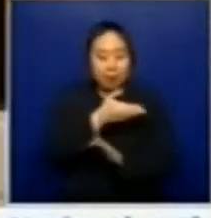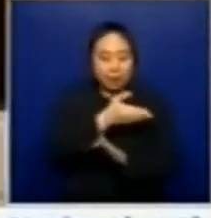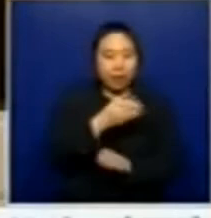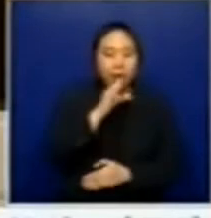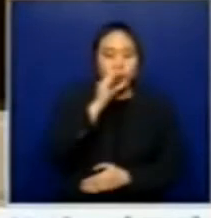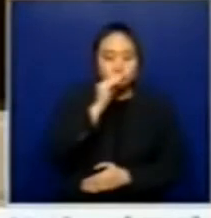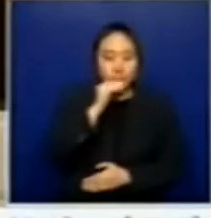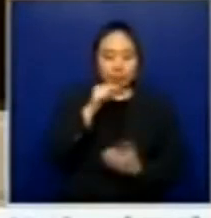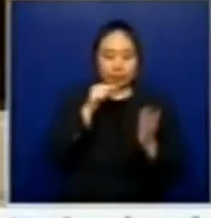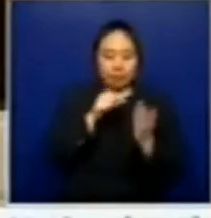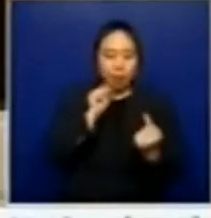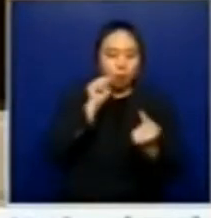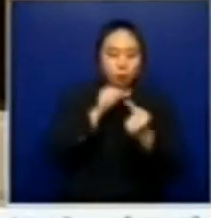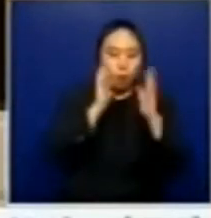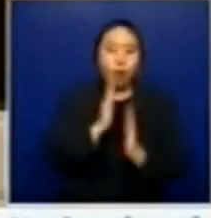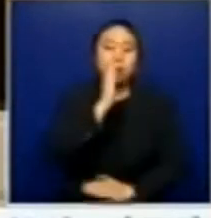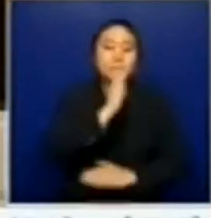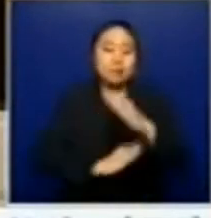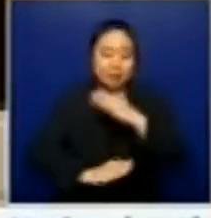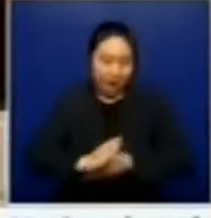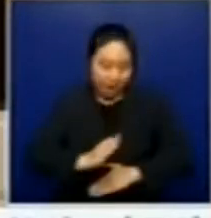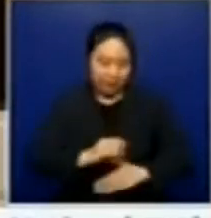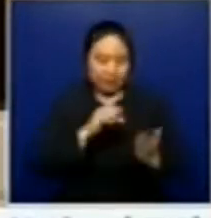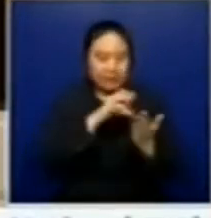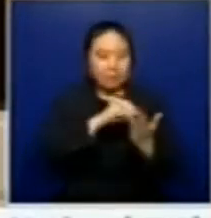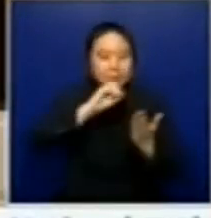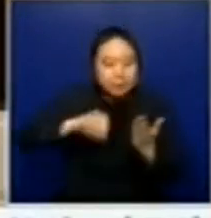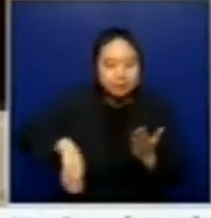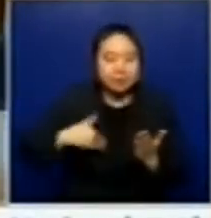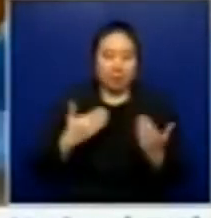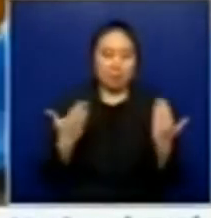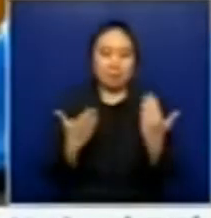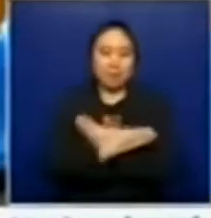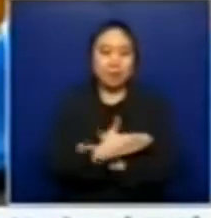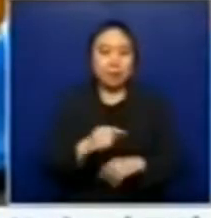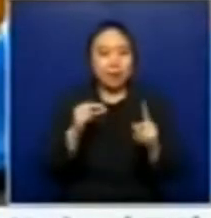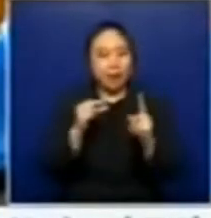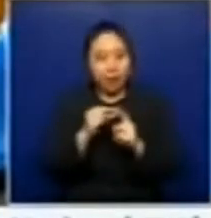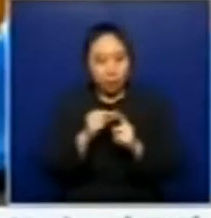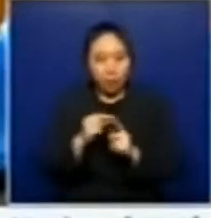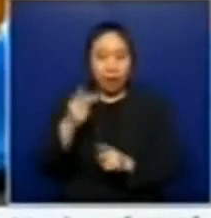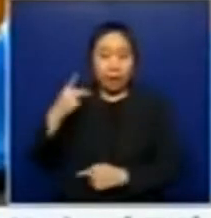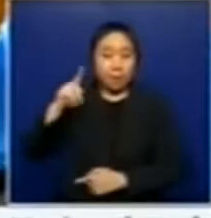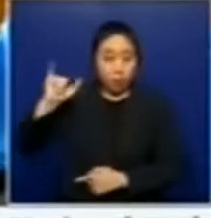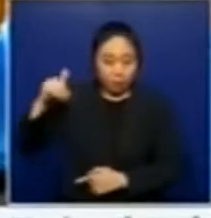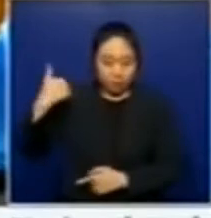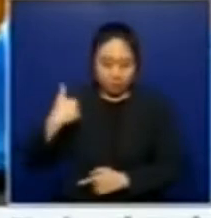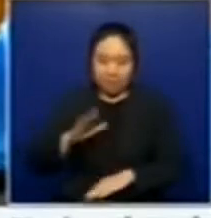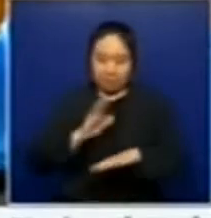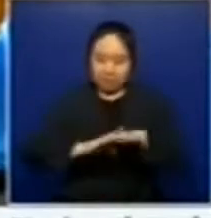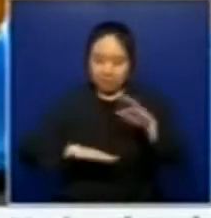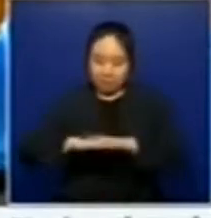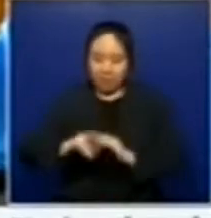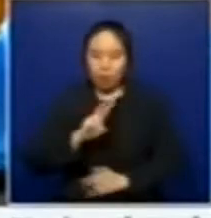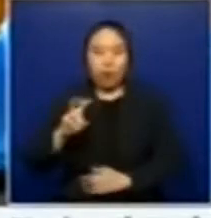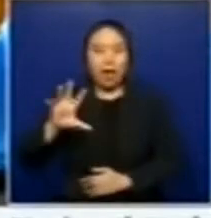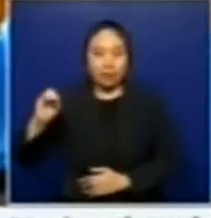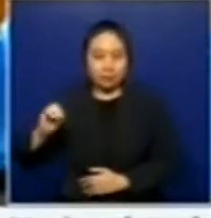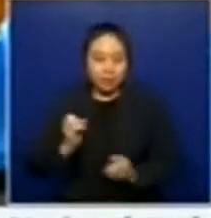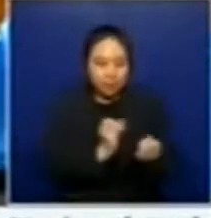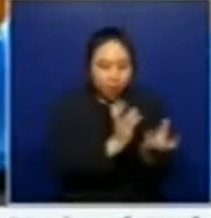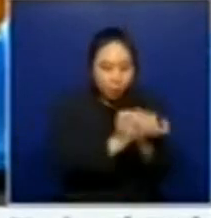ไปกระทบถึงผู้พิการซึ่งผมอาจจะเปลี่ยนเป็นคำว่าท่านประยุทธ์มี250มือแล้วกันครับจะได้ไม่กระทบกับใ